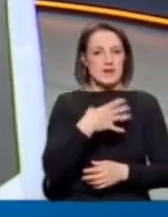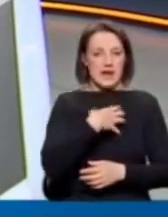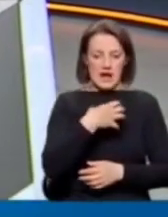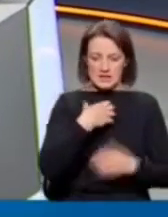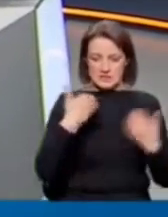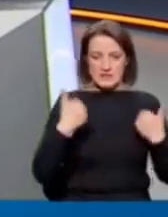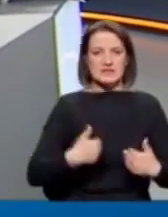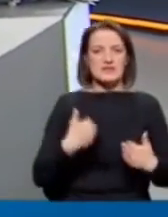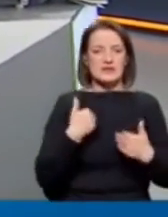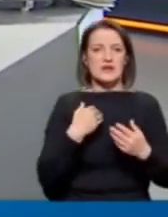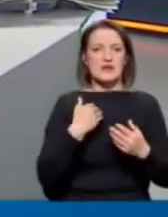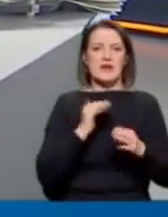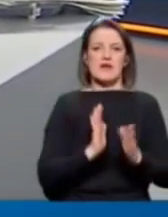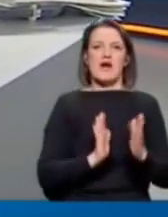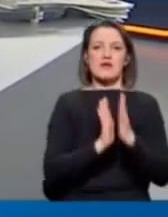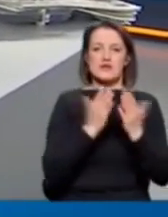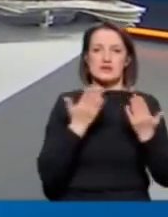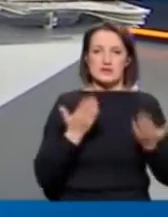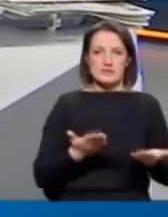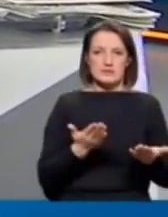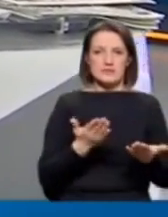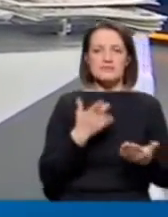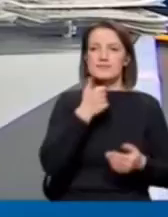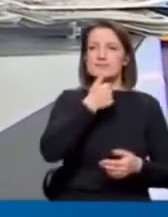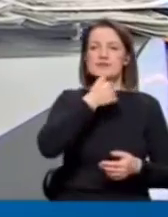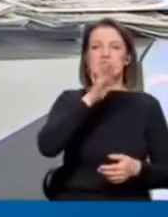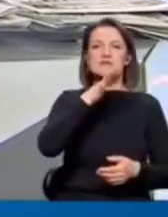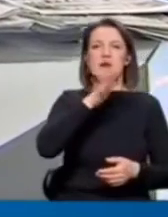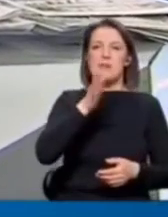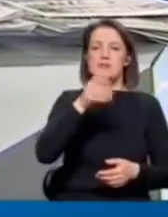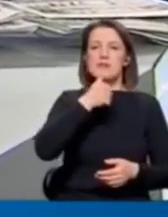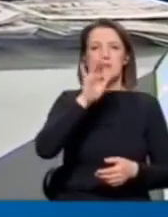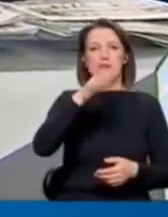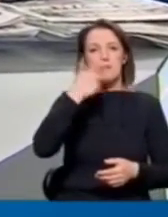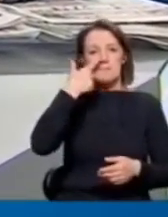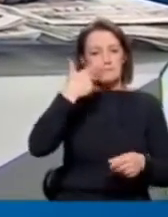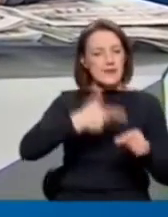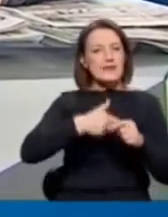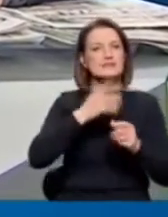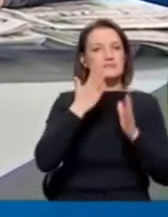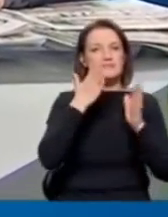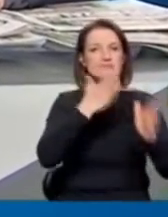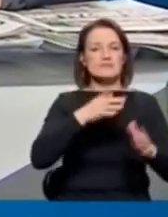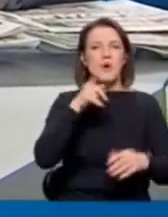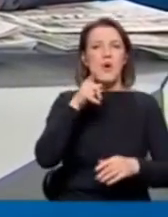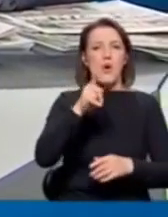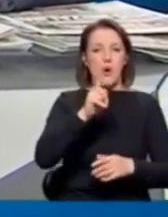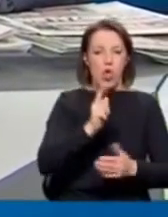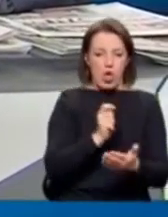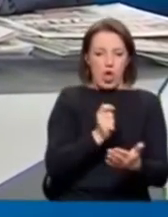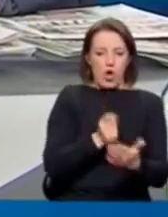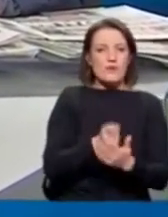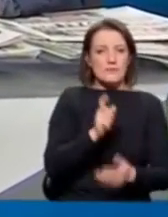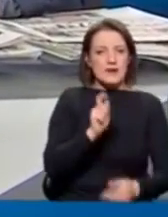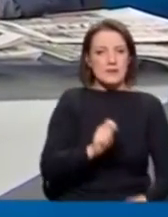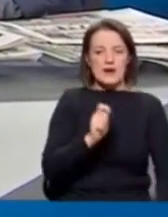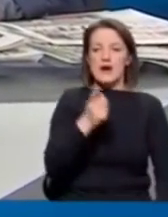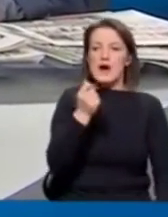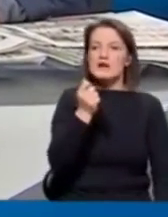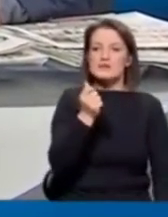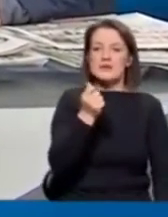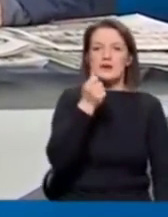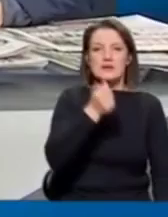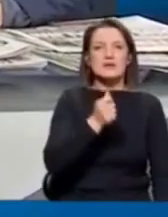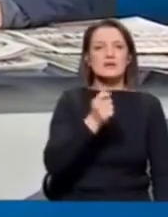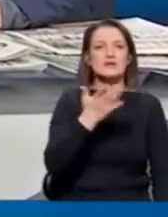kendimizin karşılaştıkları onu anlatalım Beyza Birine bir akaryakıt istasyonunda İşte o ödemeyi yaparken ne